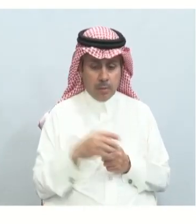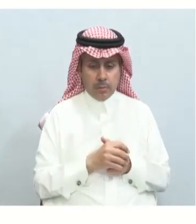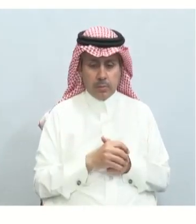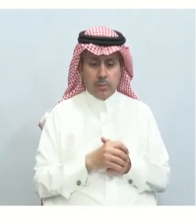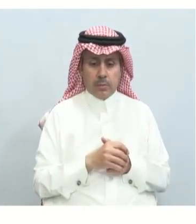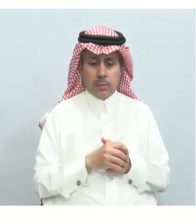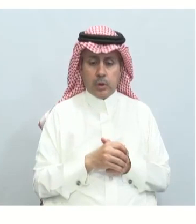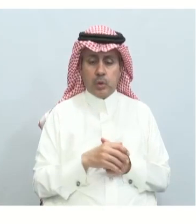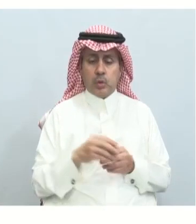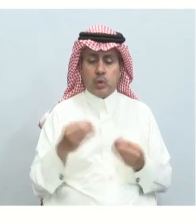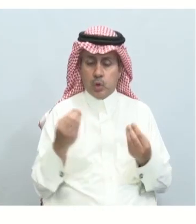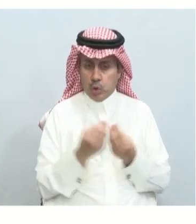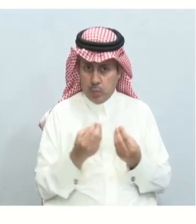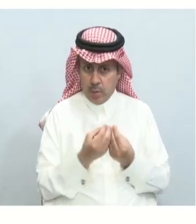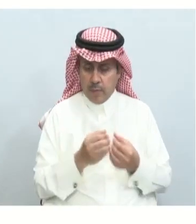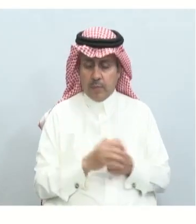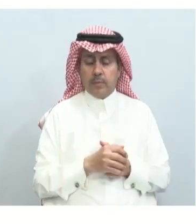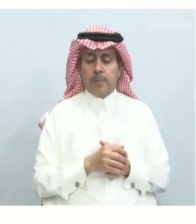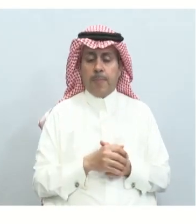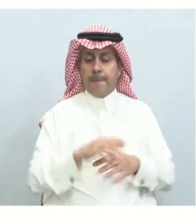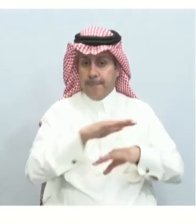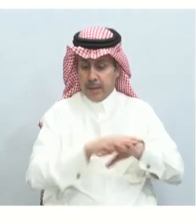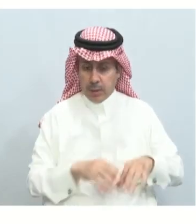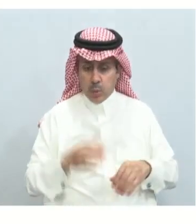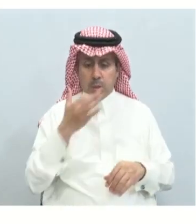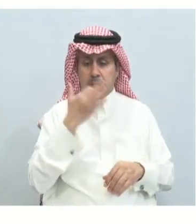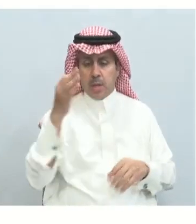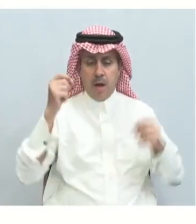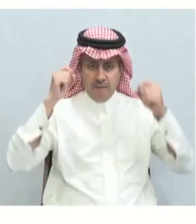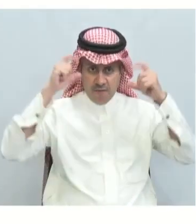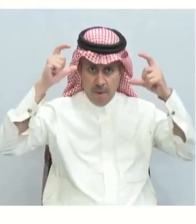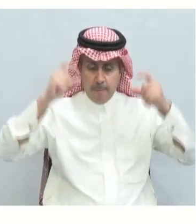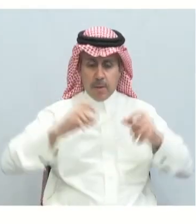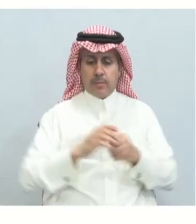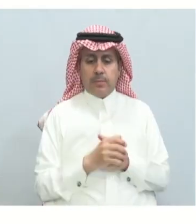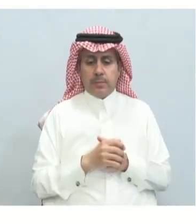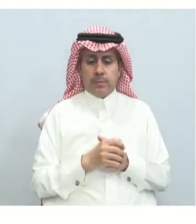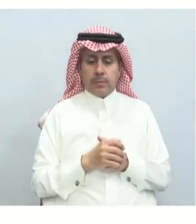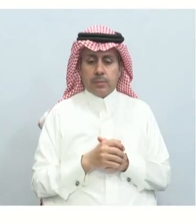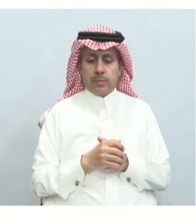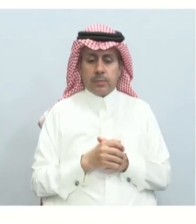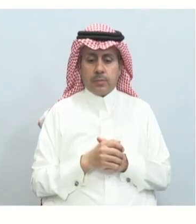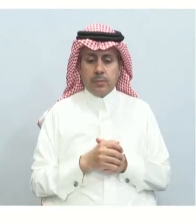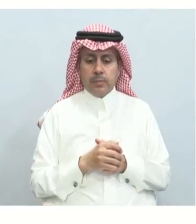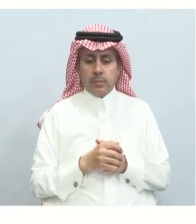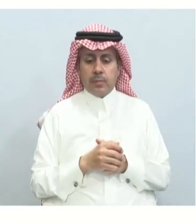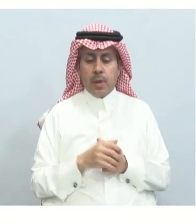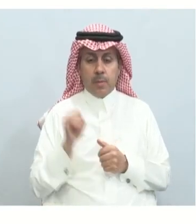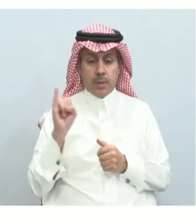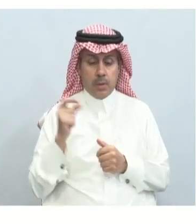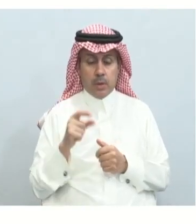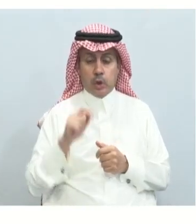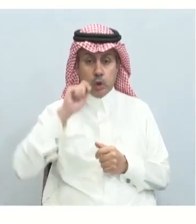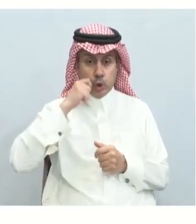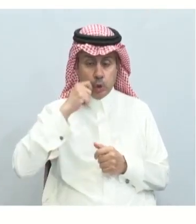بامكانكم ان تفعلوا مثل هذا الجدول حتى يسهل عليكم معرفه الطرق الحاله الثانيه مصدر النطفه